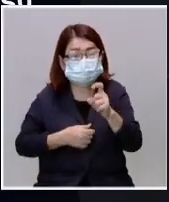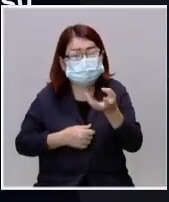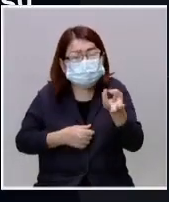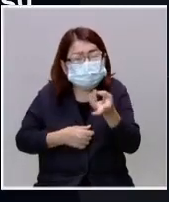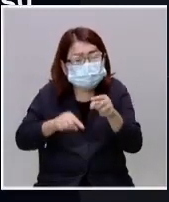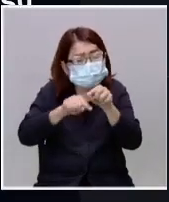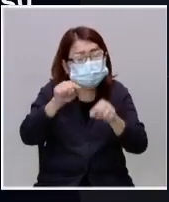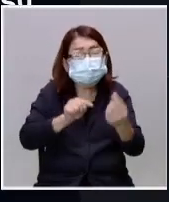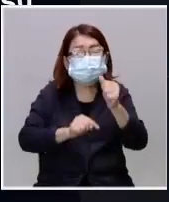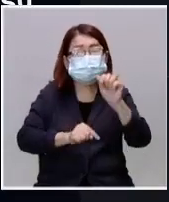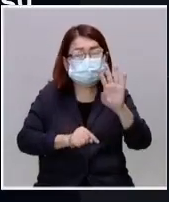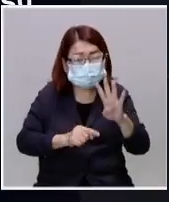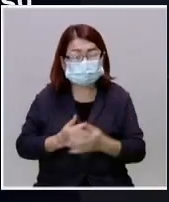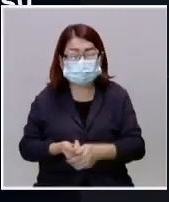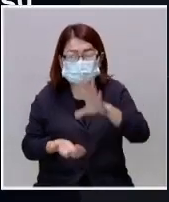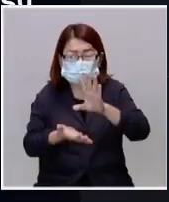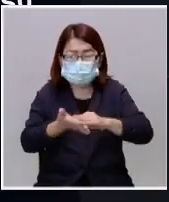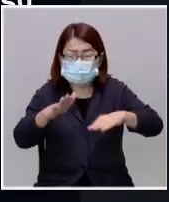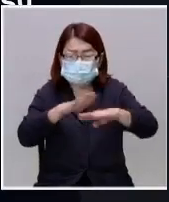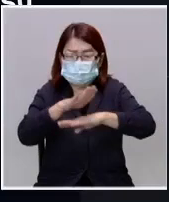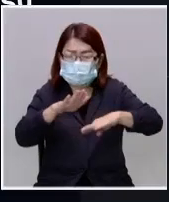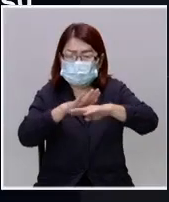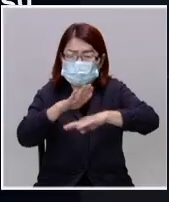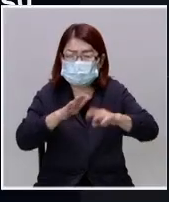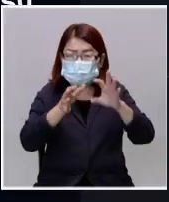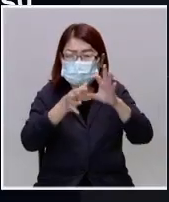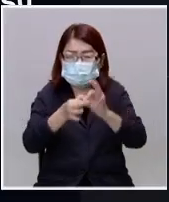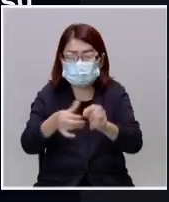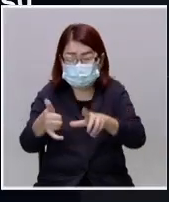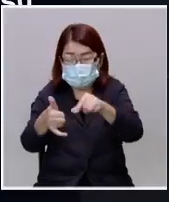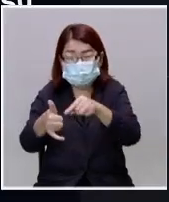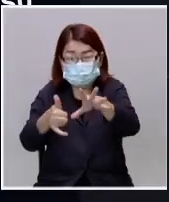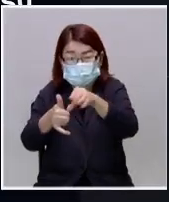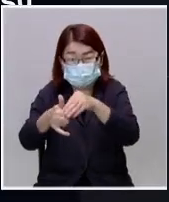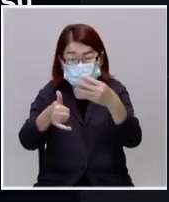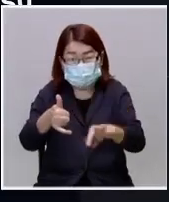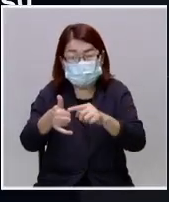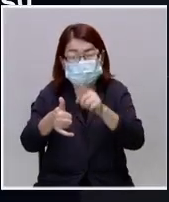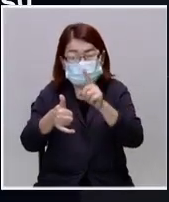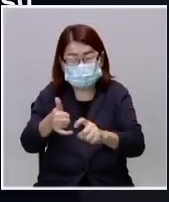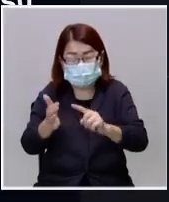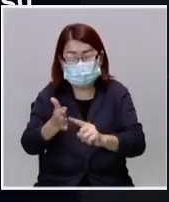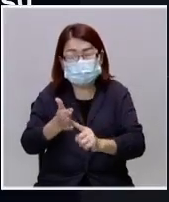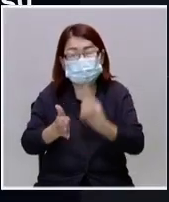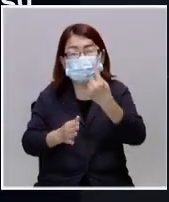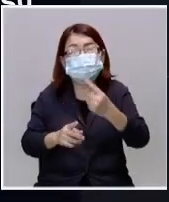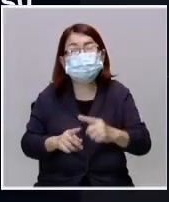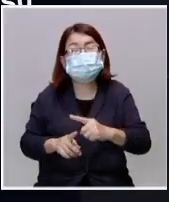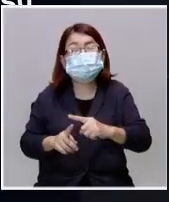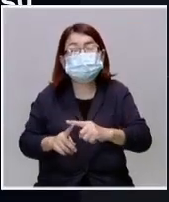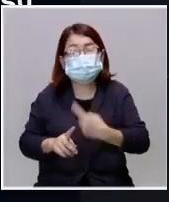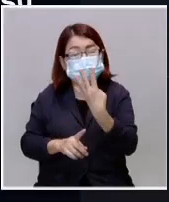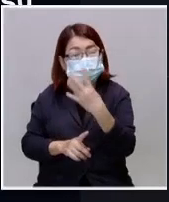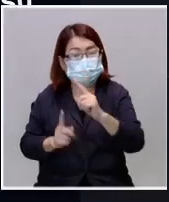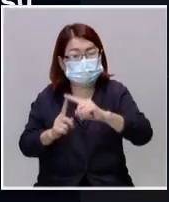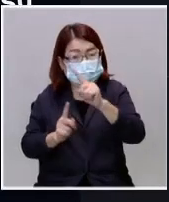14%โดยข้อมูลดังกล่าวค่ะเป็นข้อมูลการเสียชีวิตของผู้ติดเชื้อโควิด-19 ในระหว่างวันที่1เมษายนจนถึง10พฤษภ